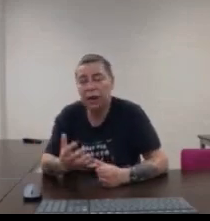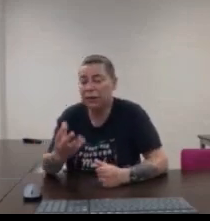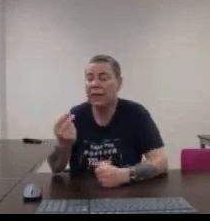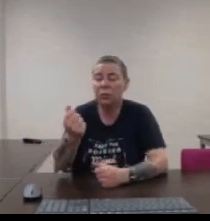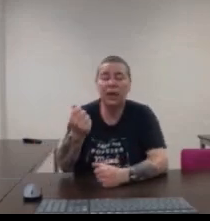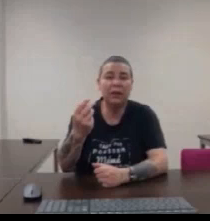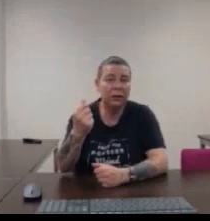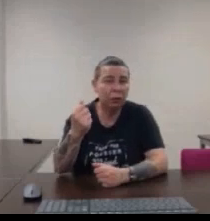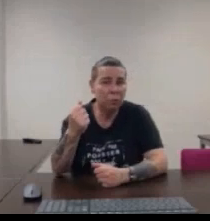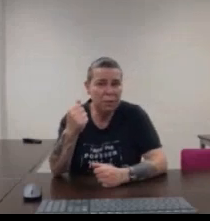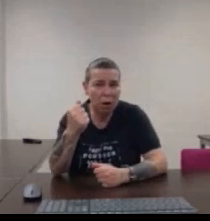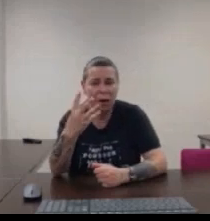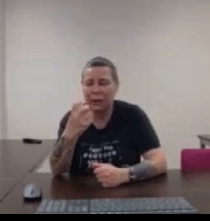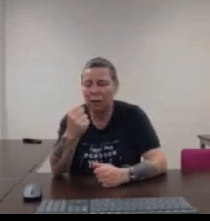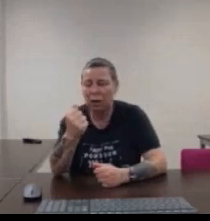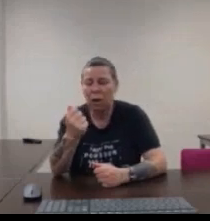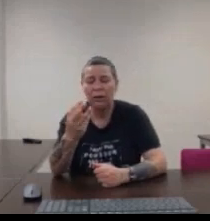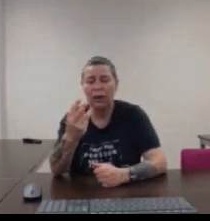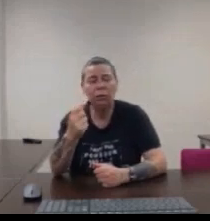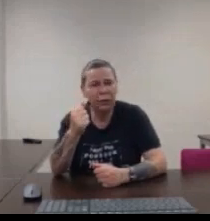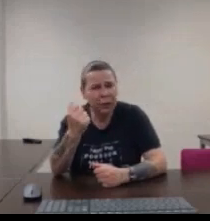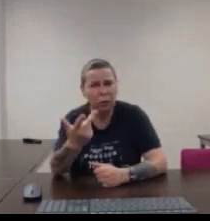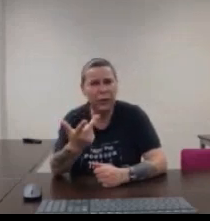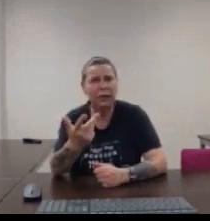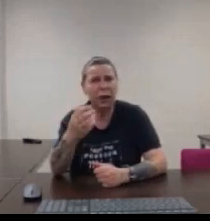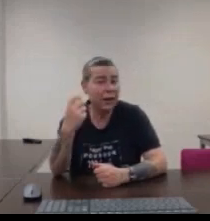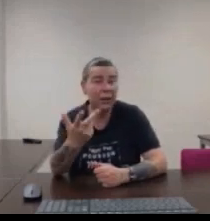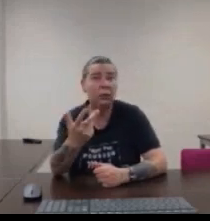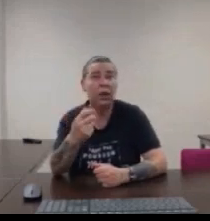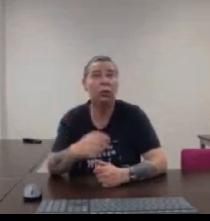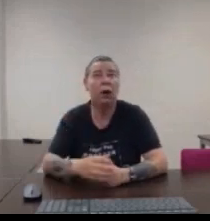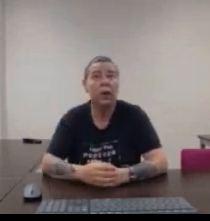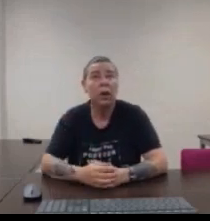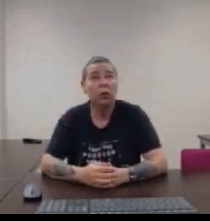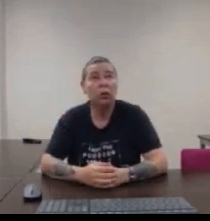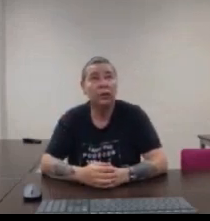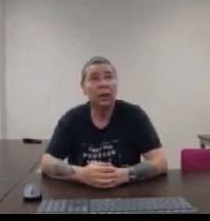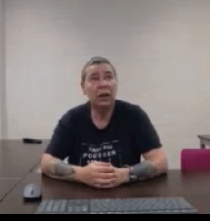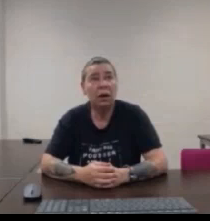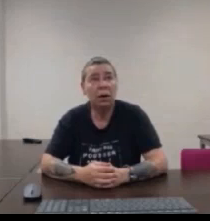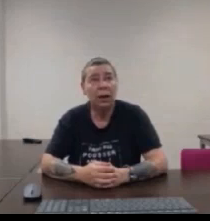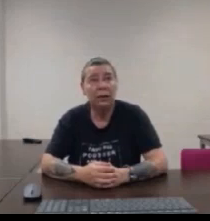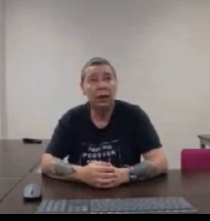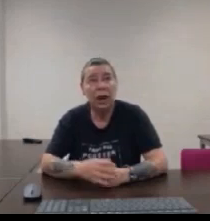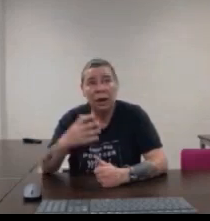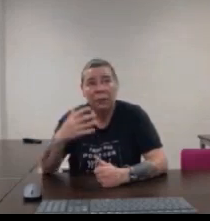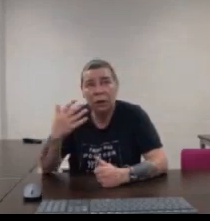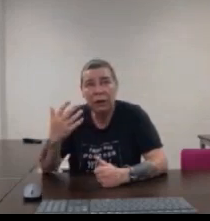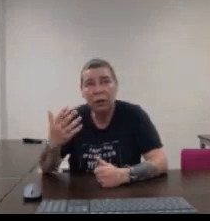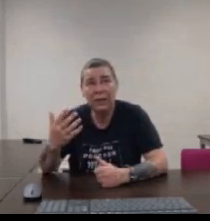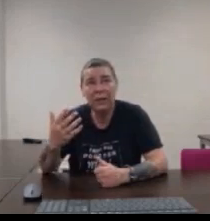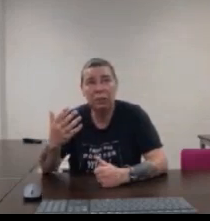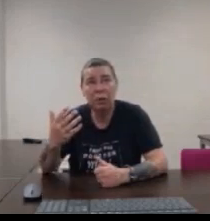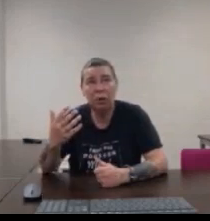va vous réveiller la nuit avec des fourmillements, avec une sensation de raideur et avec de la douleur. Donc c'est voilà